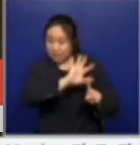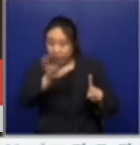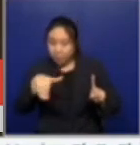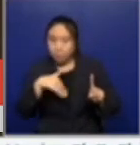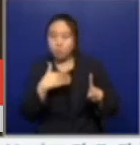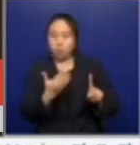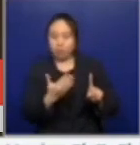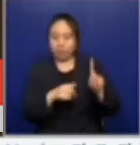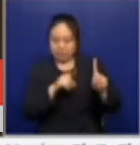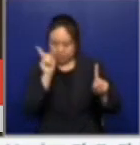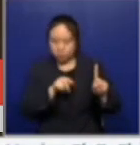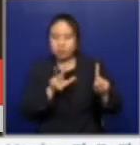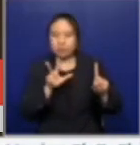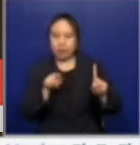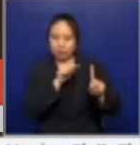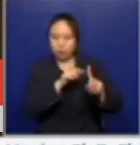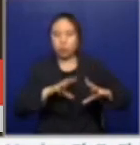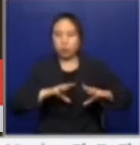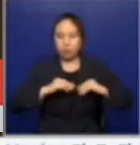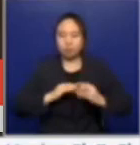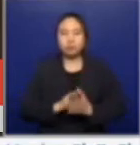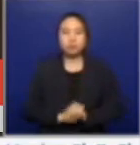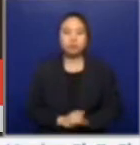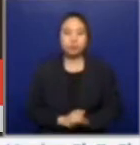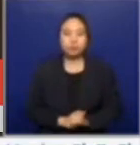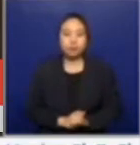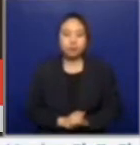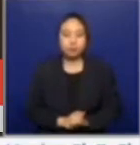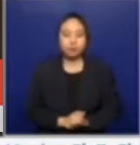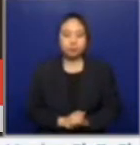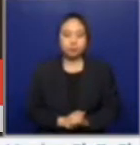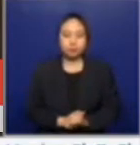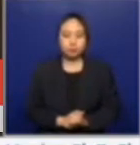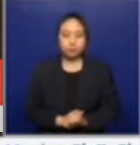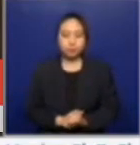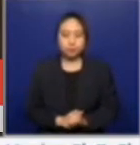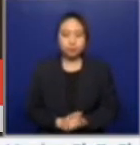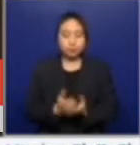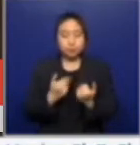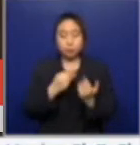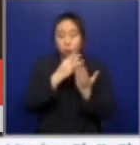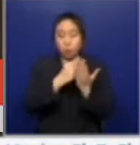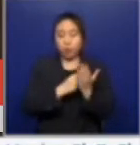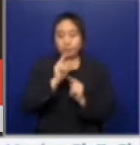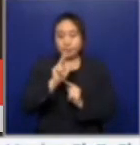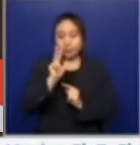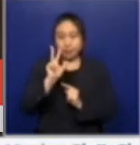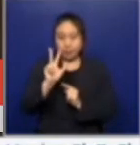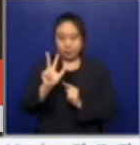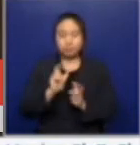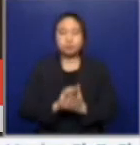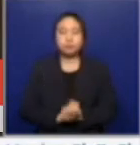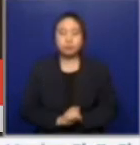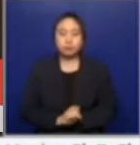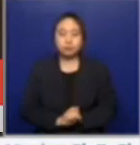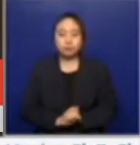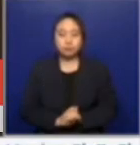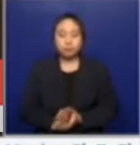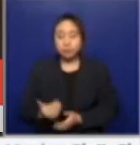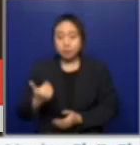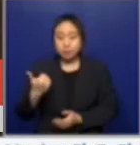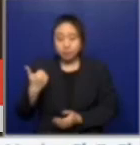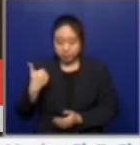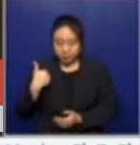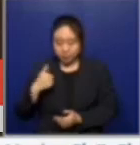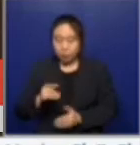าที่มีอยู่ของวุฒิสภาในวาระที่3นอกจากจะมีเสียงเห็นช